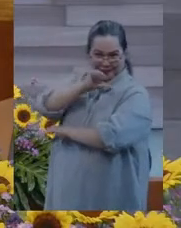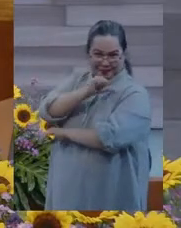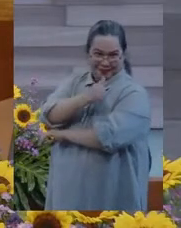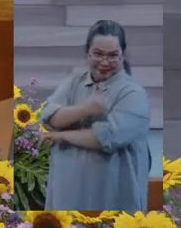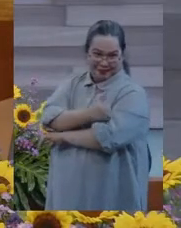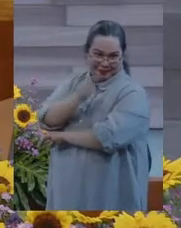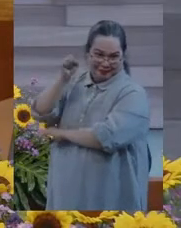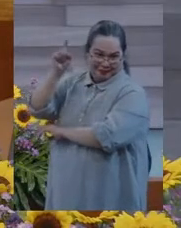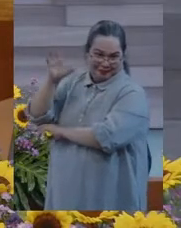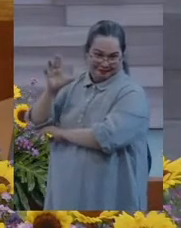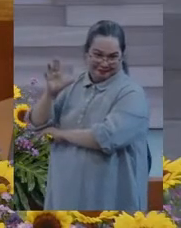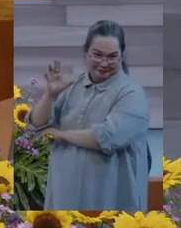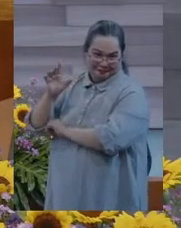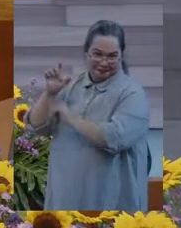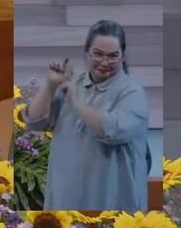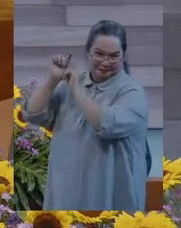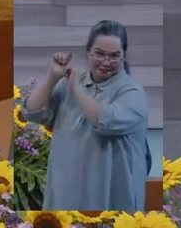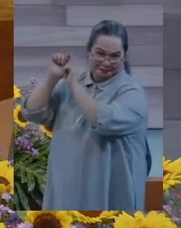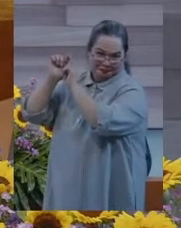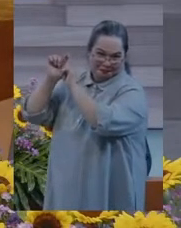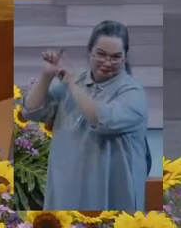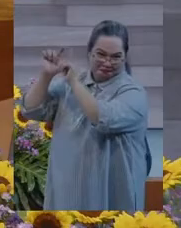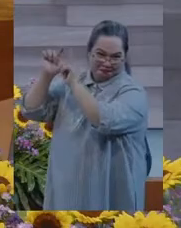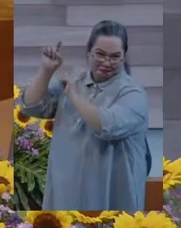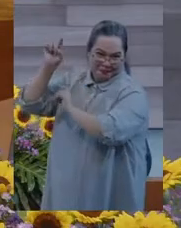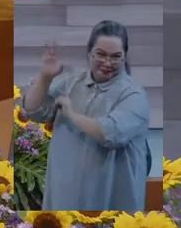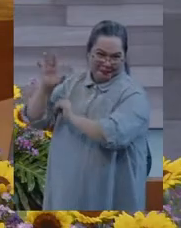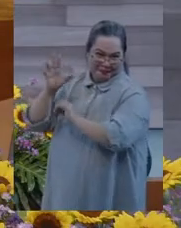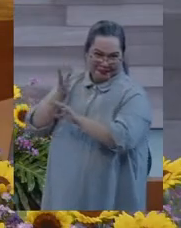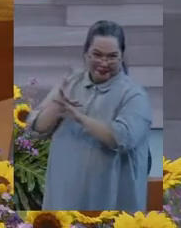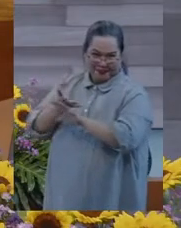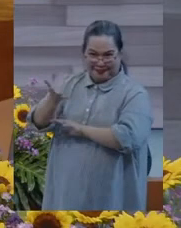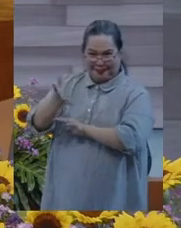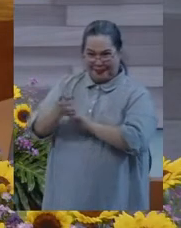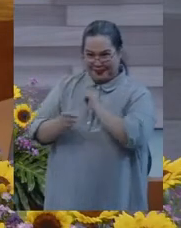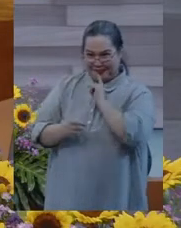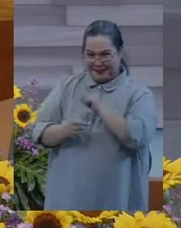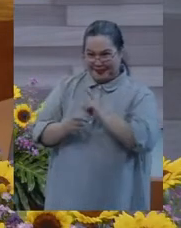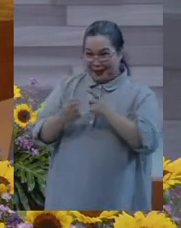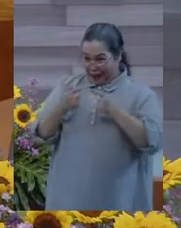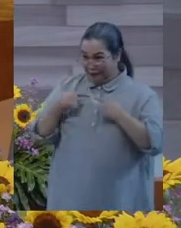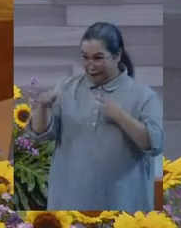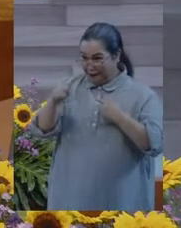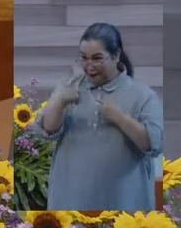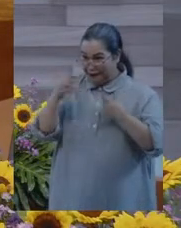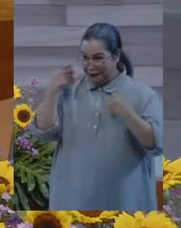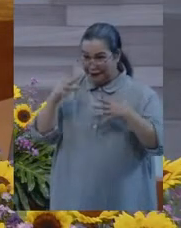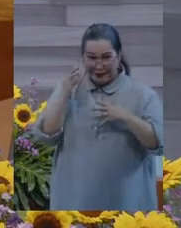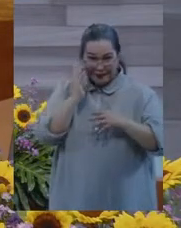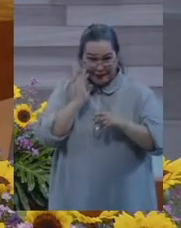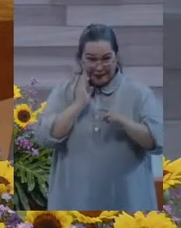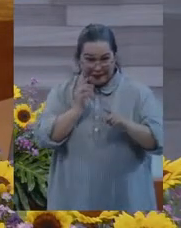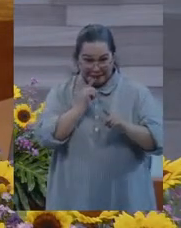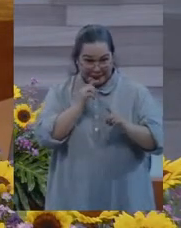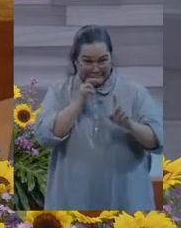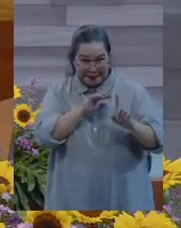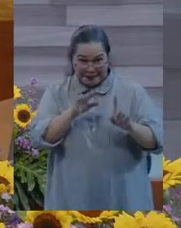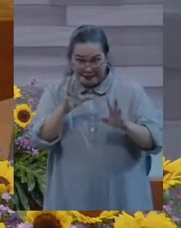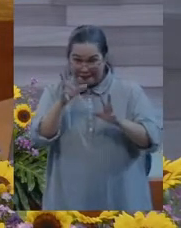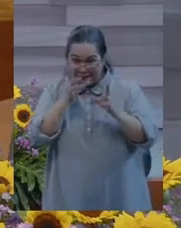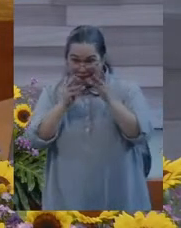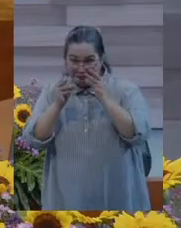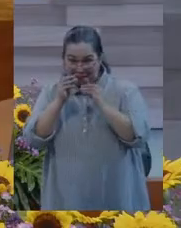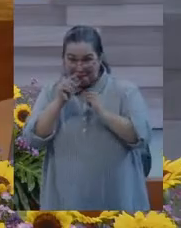authority of God. They blaspheme spiritual beings. kanilang sinasalunga at sinasalangsang